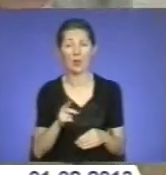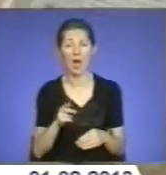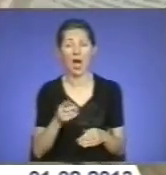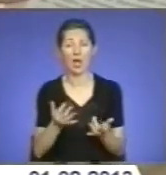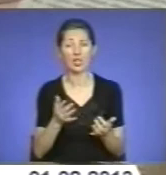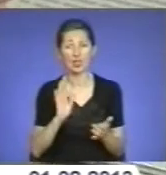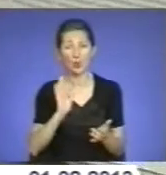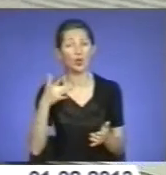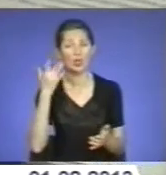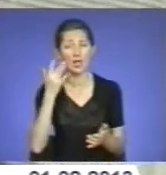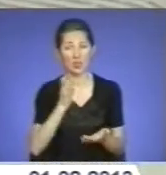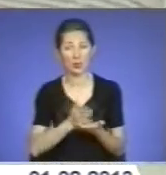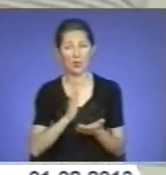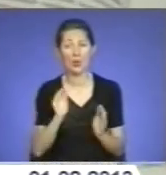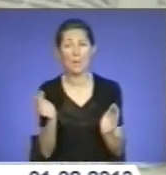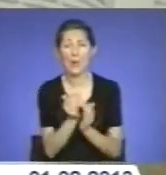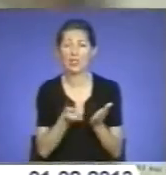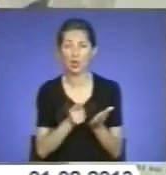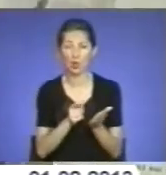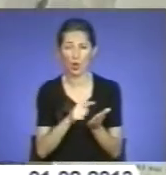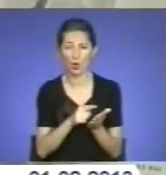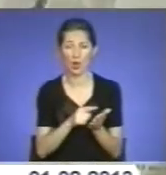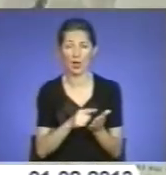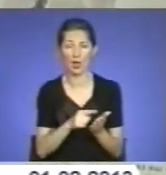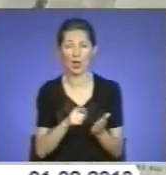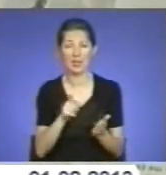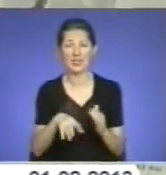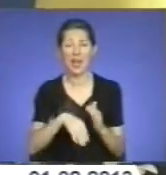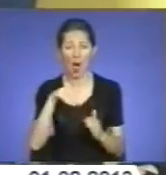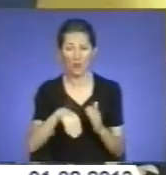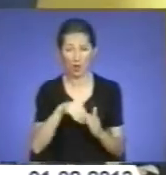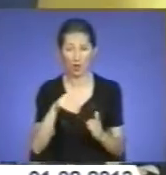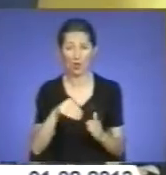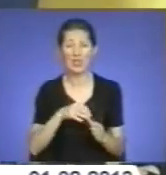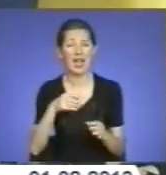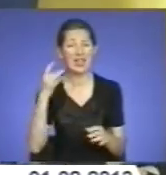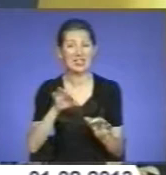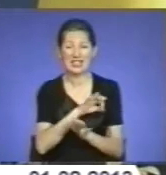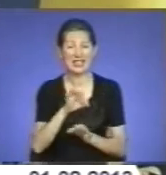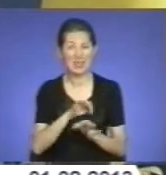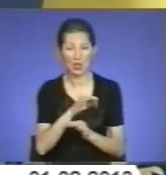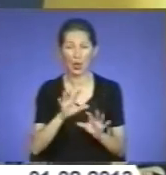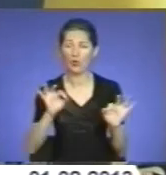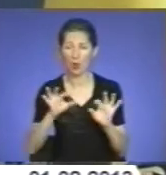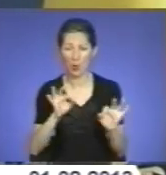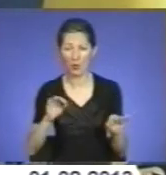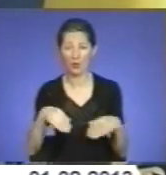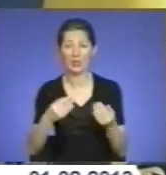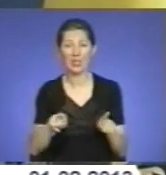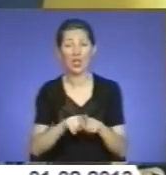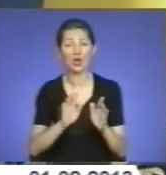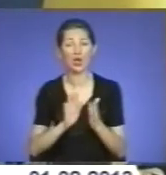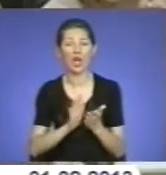стануть легшими, тобто матимуть менше сторінок. З них вилучать, як каже профільний міністр, зайву інформацію. Видали також книжки, що